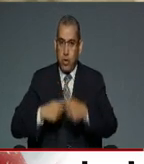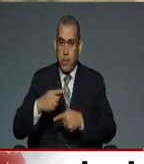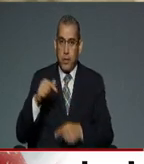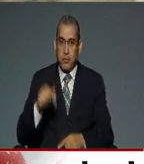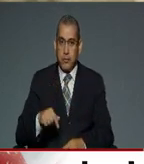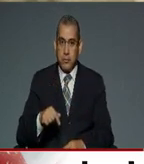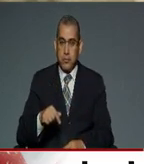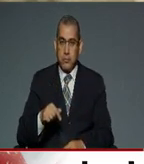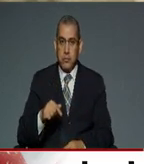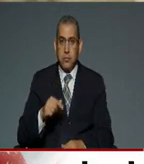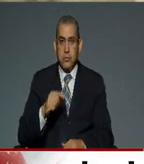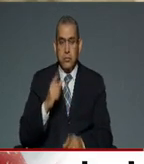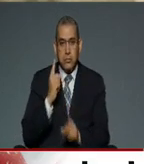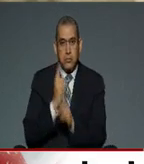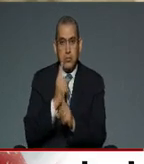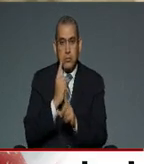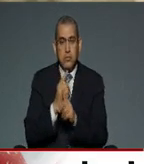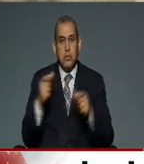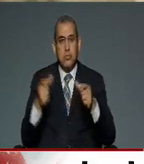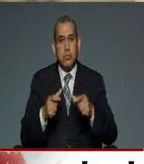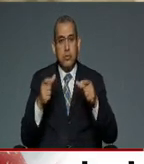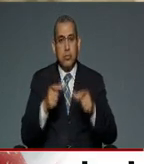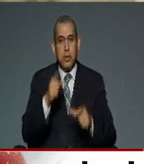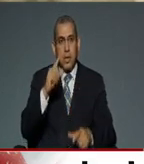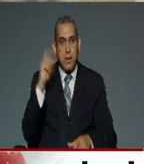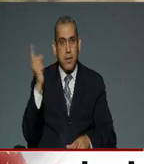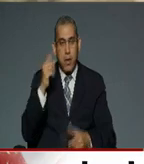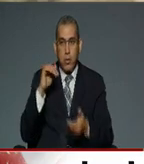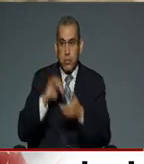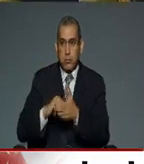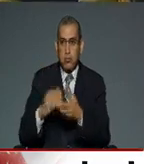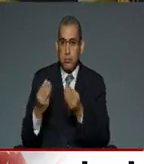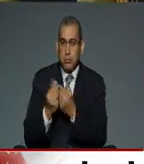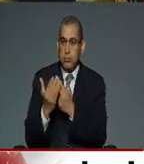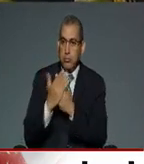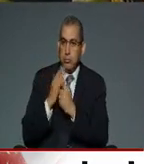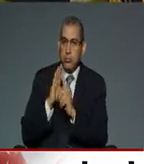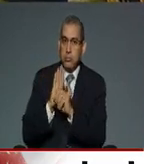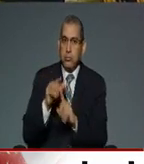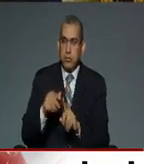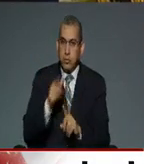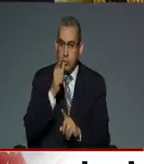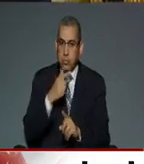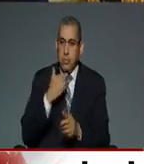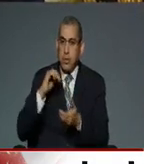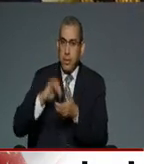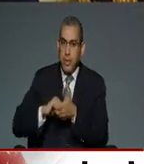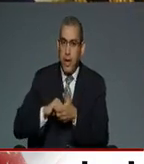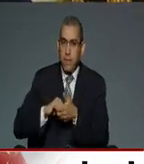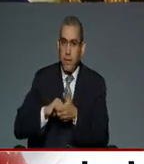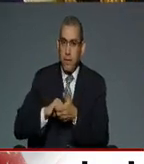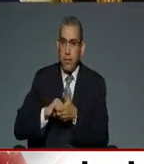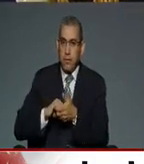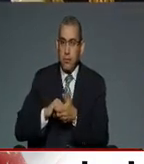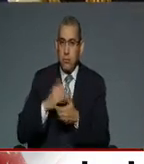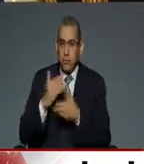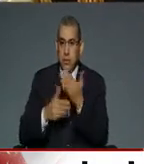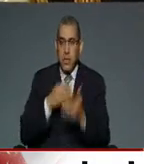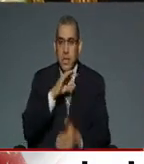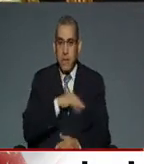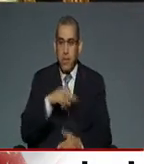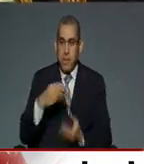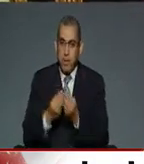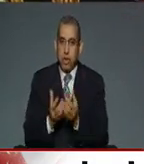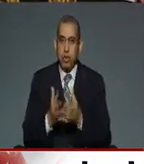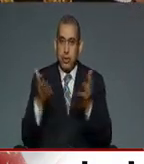نلتقي في المنتديات الدوليه ونتفق على اننا لدينا كثير من المصالح المشتركه